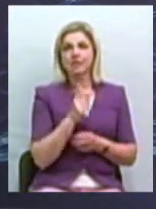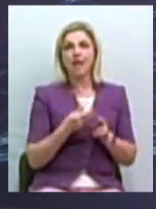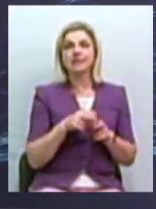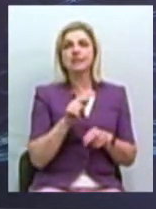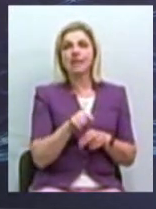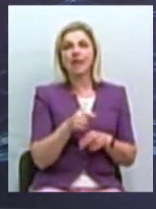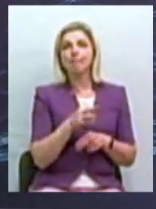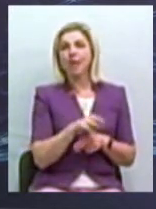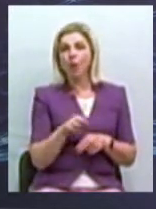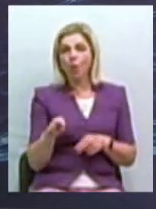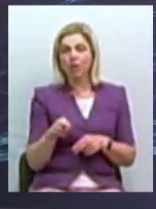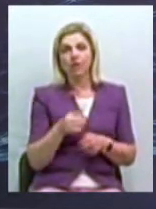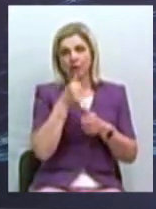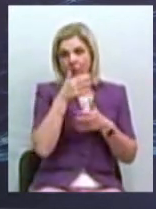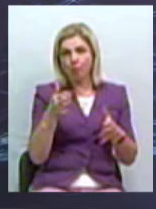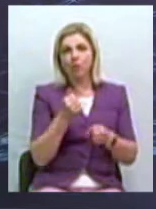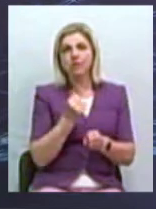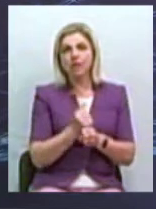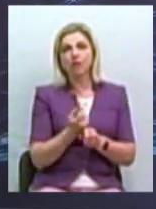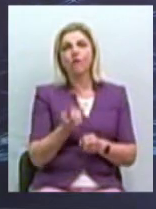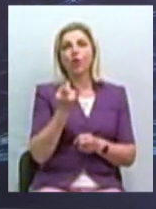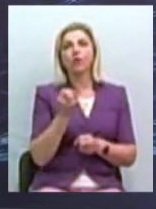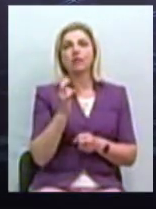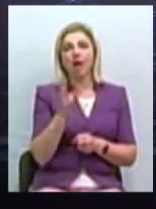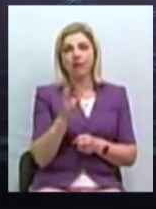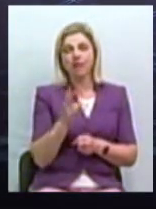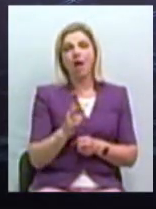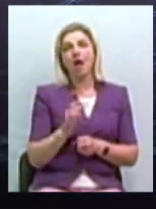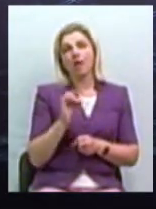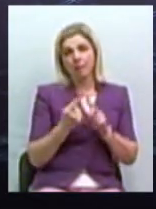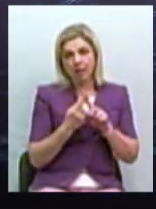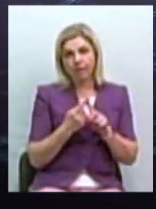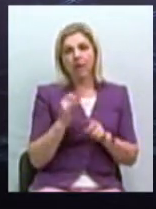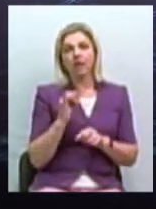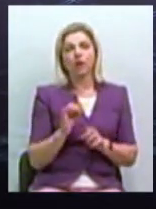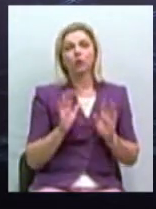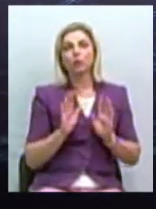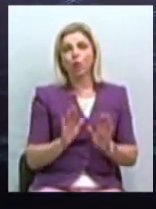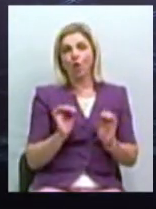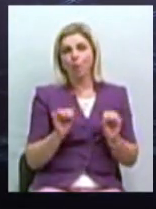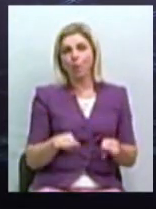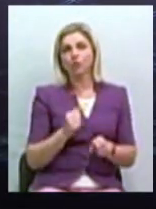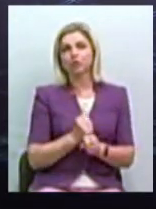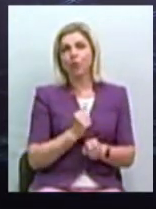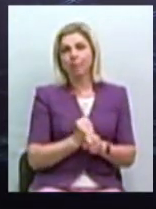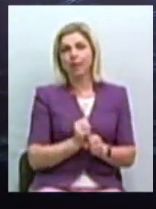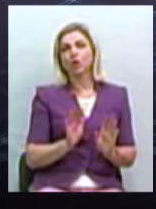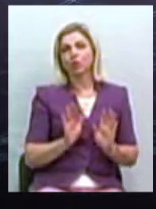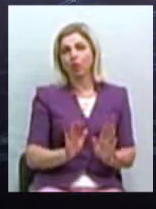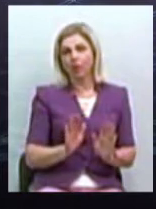мільйон неможливо зробити фонтан. Це по-перше. Тому що тільки можливо зробити там якусь там